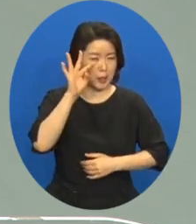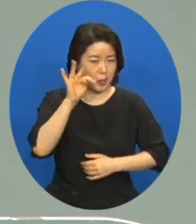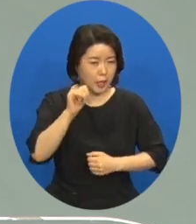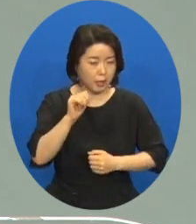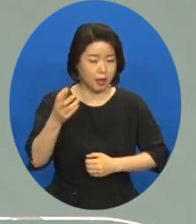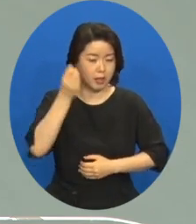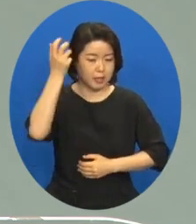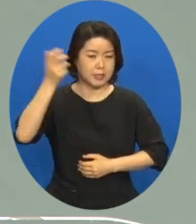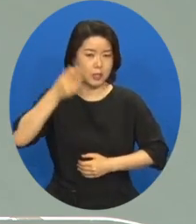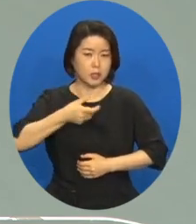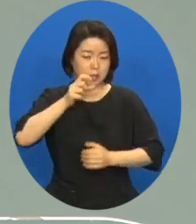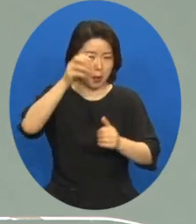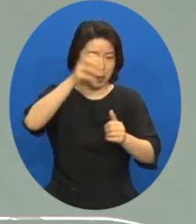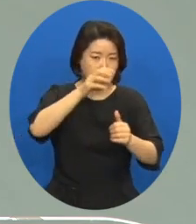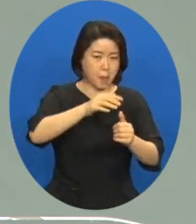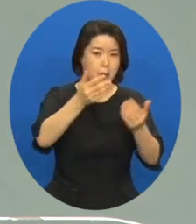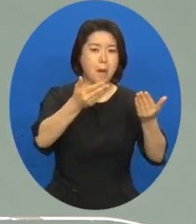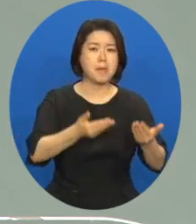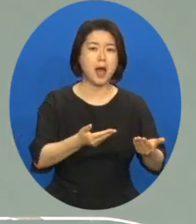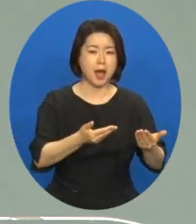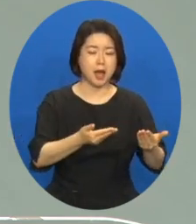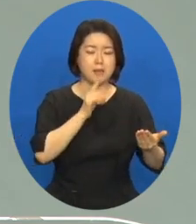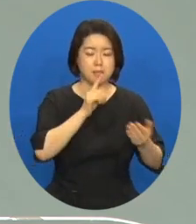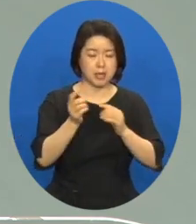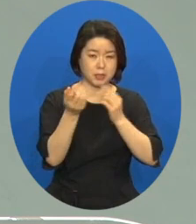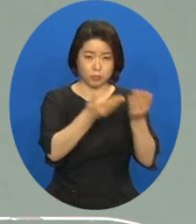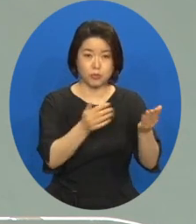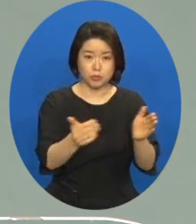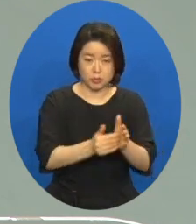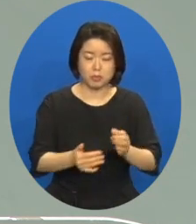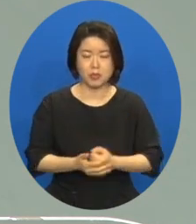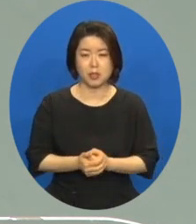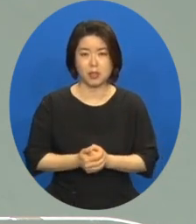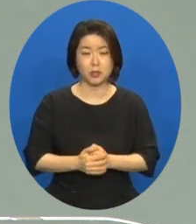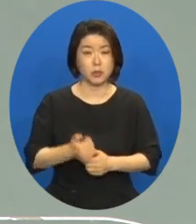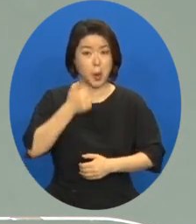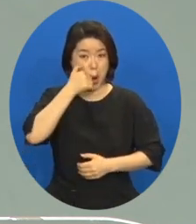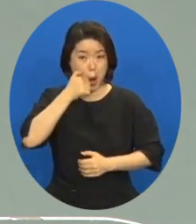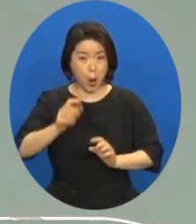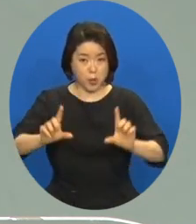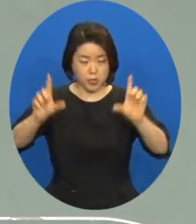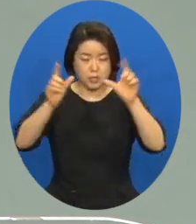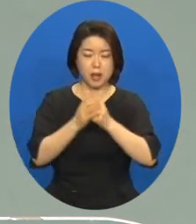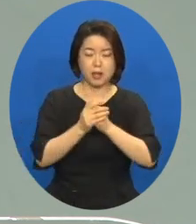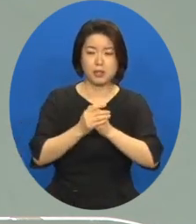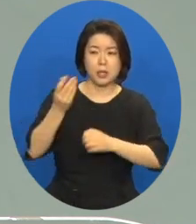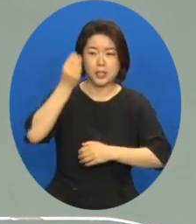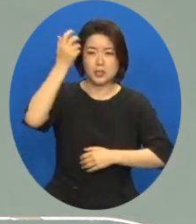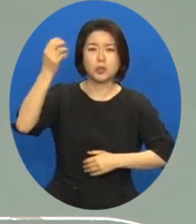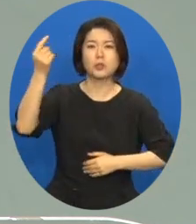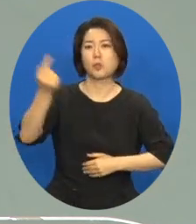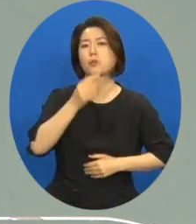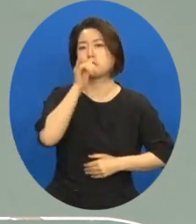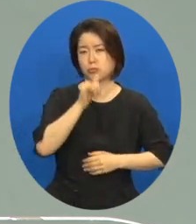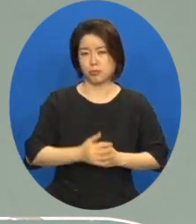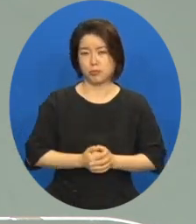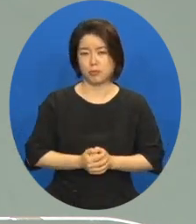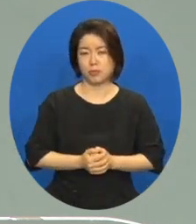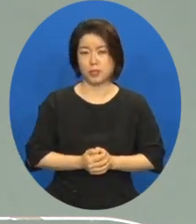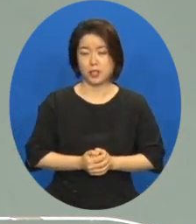성령으로 세례를 받으리라 하셨느니라. 그리고 오순절에 성령이 임하신 거예요.